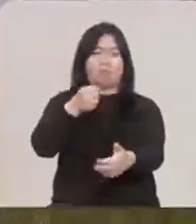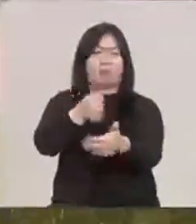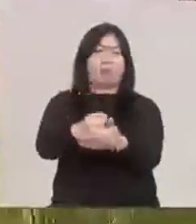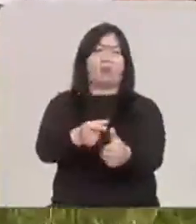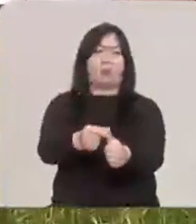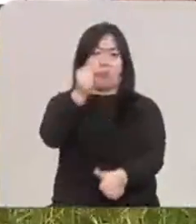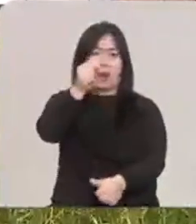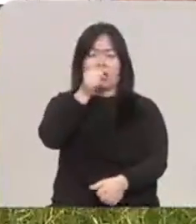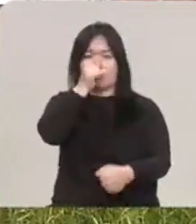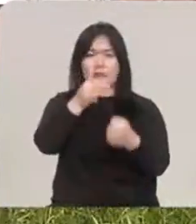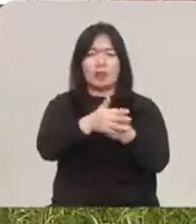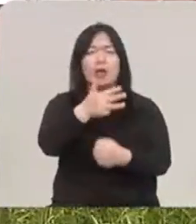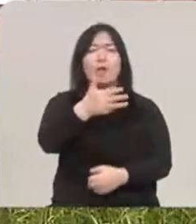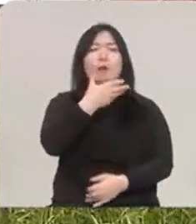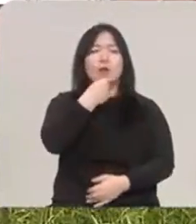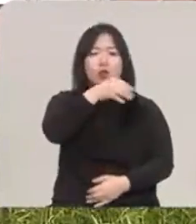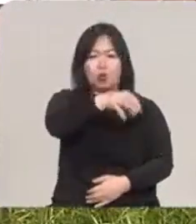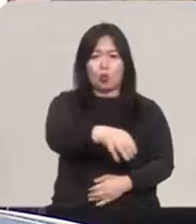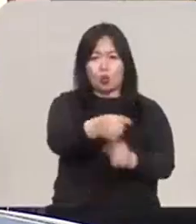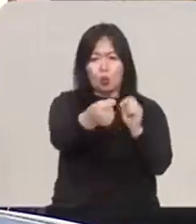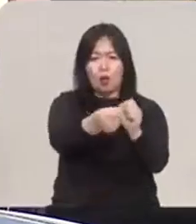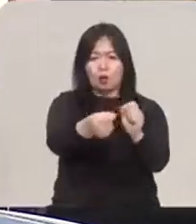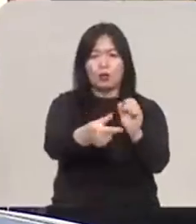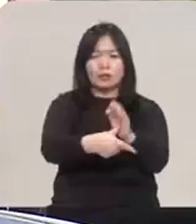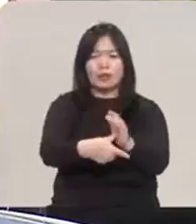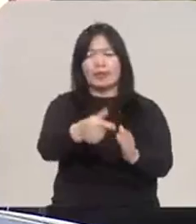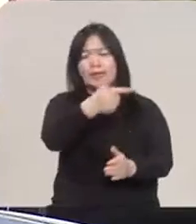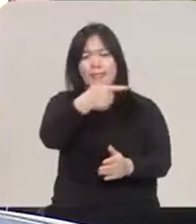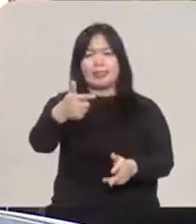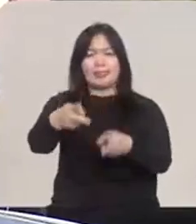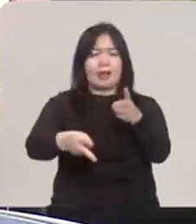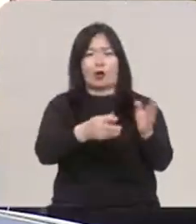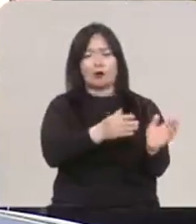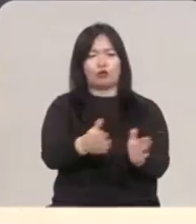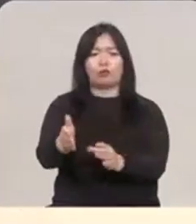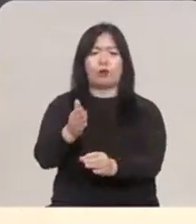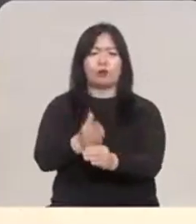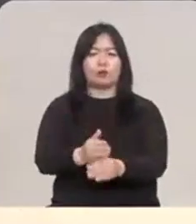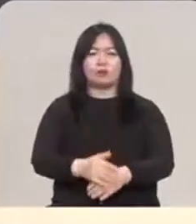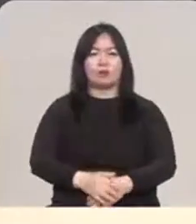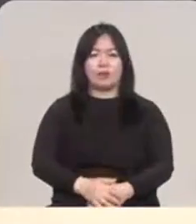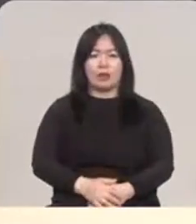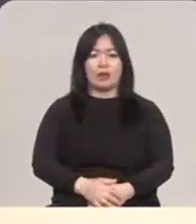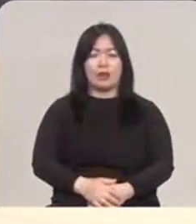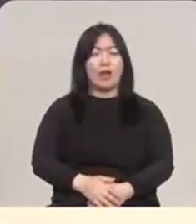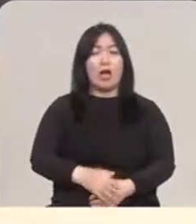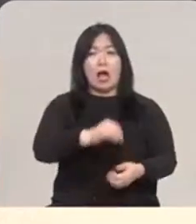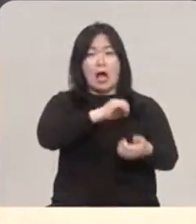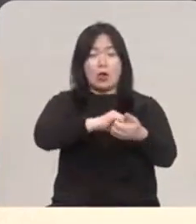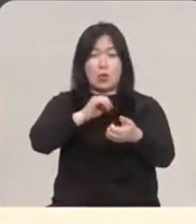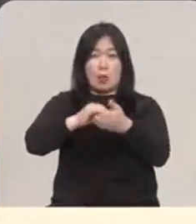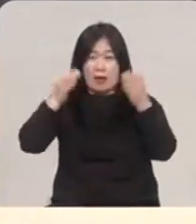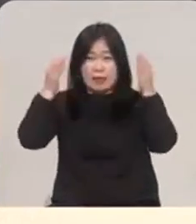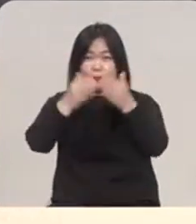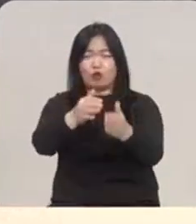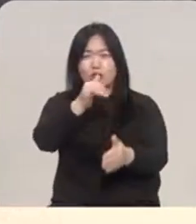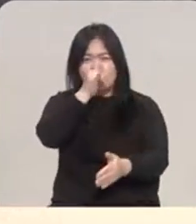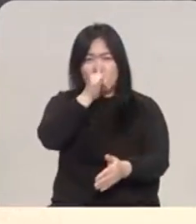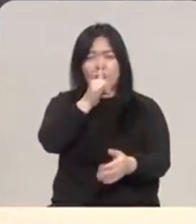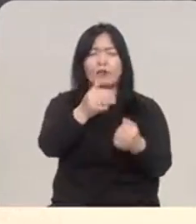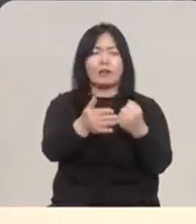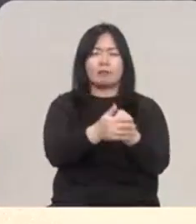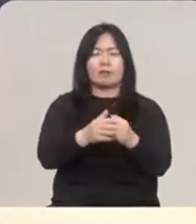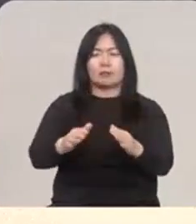계기로 팔복동 일대에 대규모 문화예술 사업을 준비하고 있습니다. 한옥마을에 집중된 문화 관광